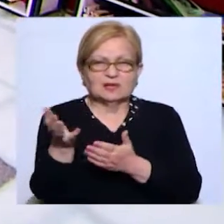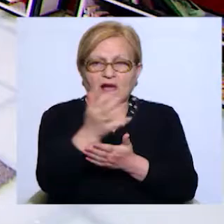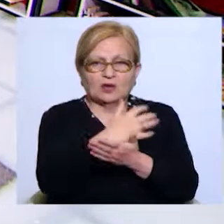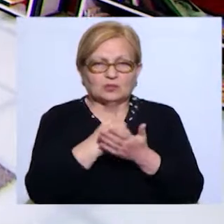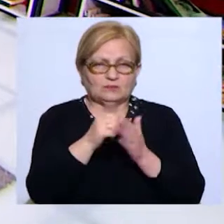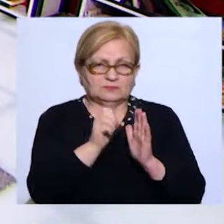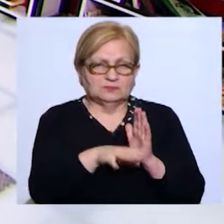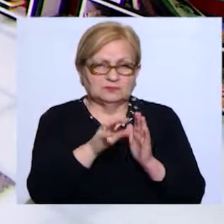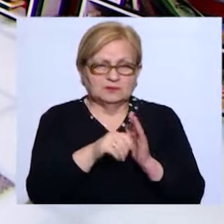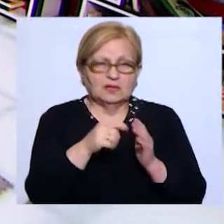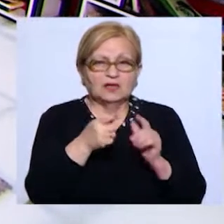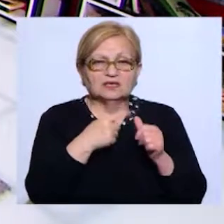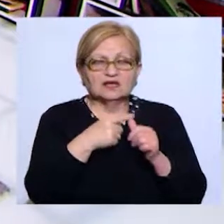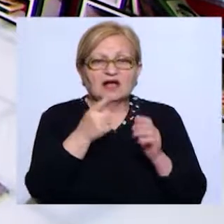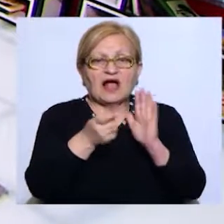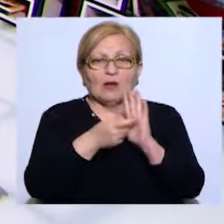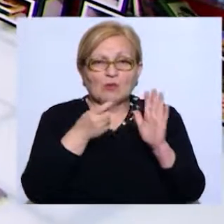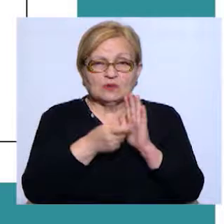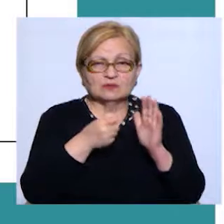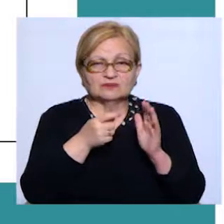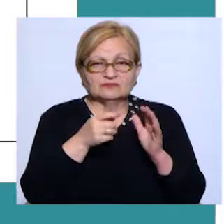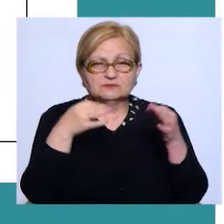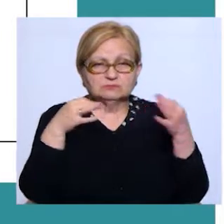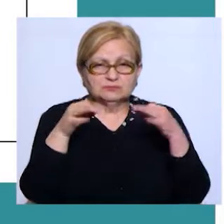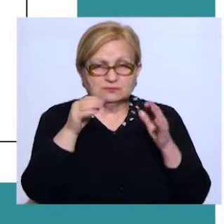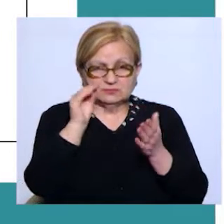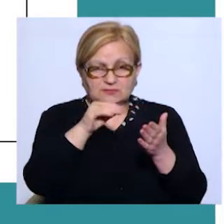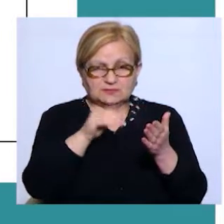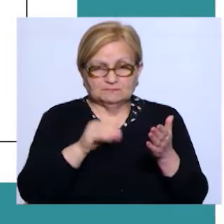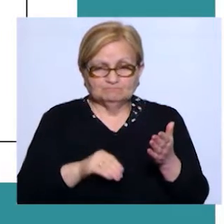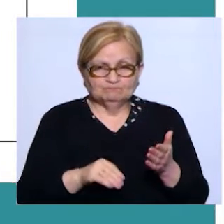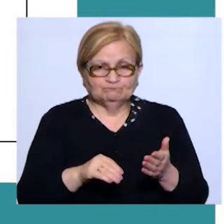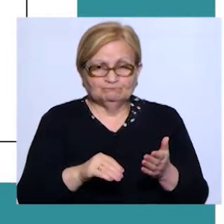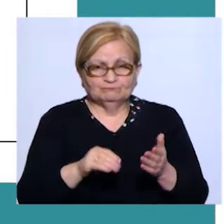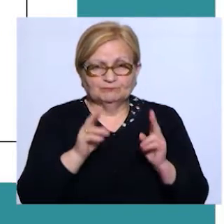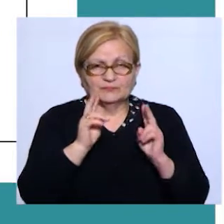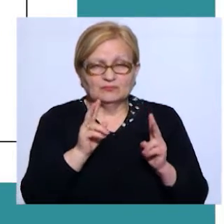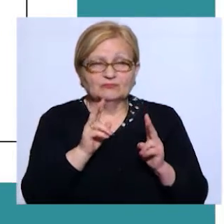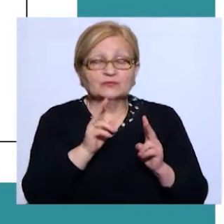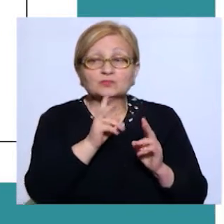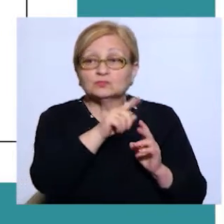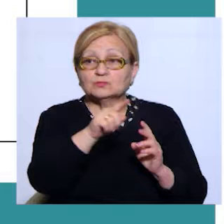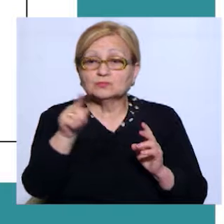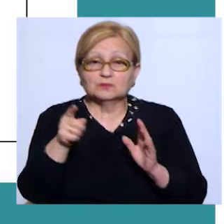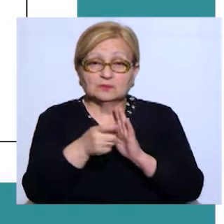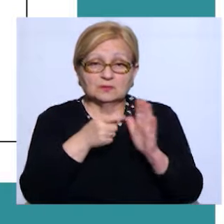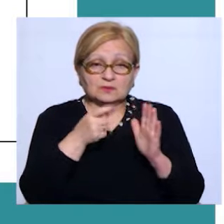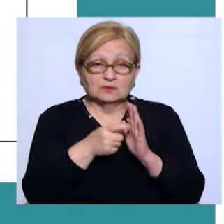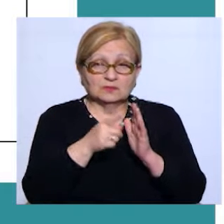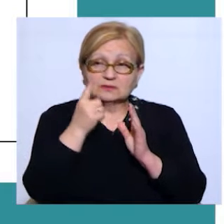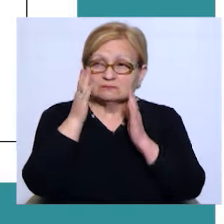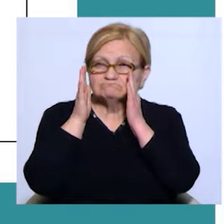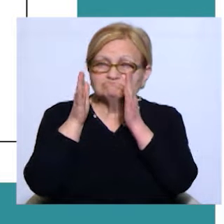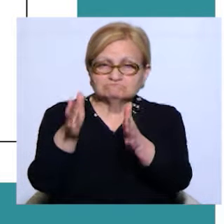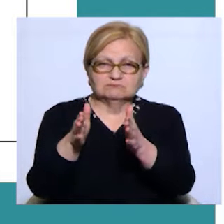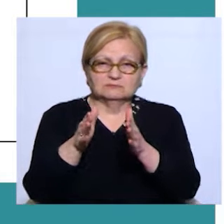მონაცემებს, ხო? ეს არის გამოკითხვის ფურცელი, ხო? ანუ პირველ რიგში რაღაცა ვინც უნდა გამოვკითხოთ, ხო, სამიზნე აუდიტორია უნდა